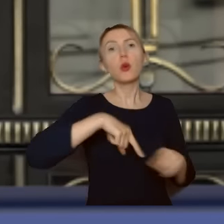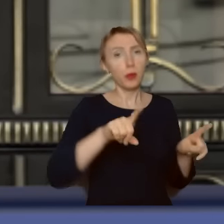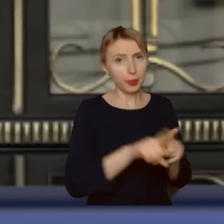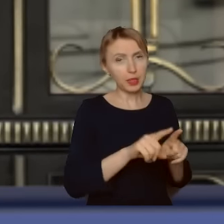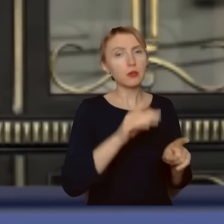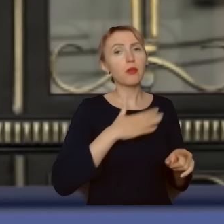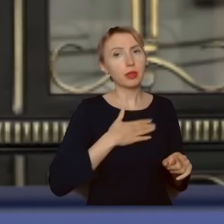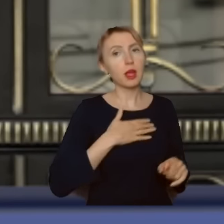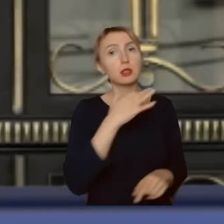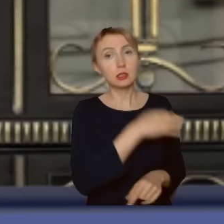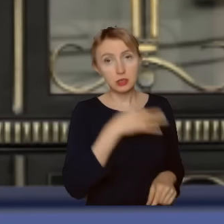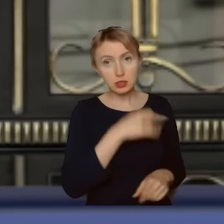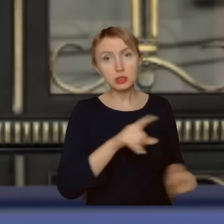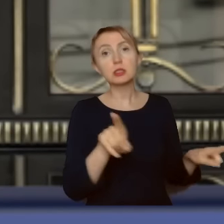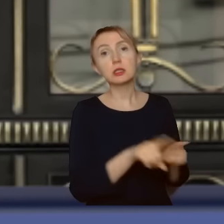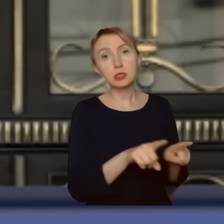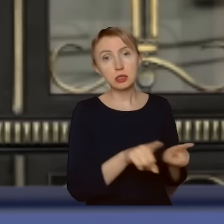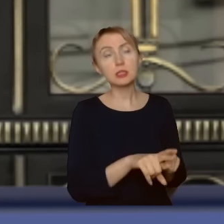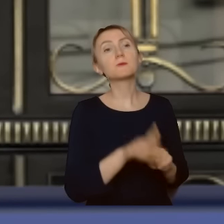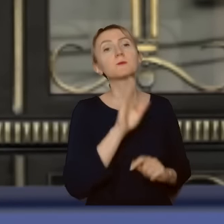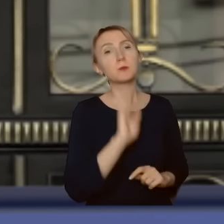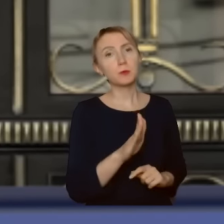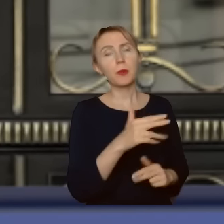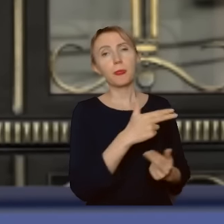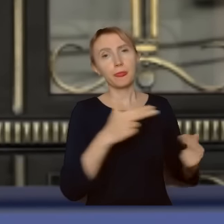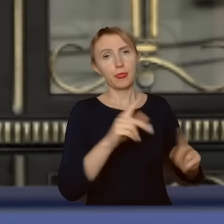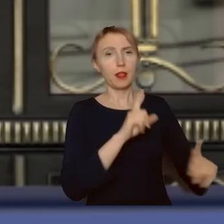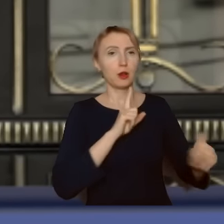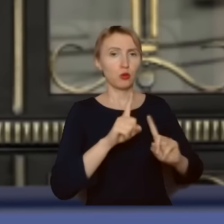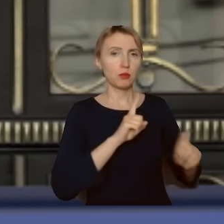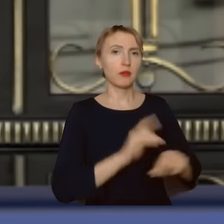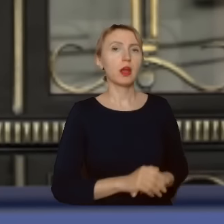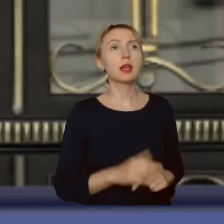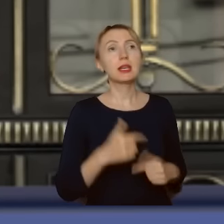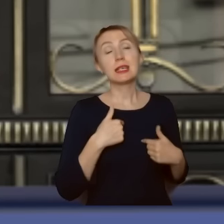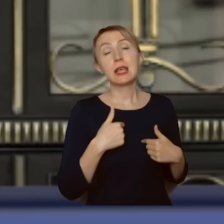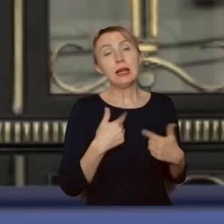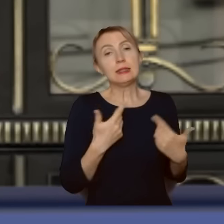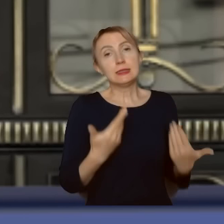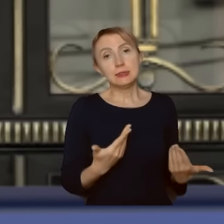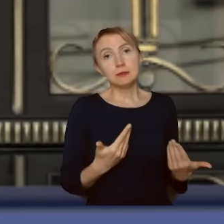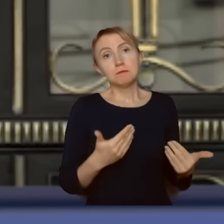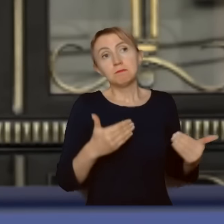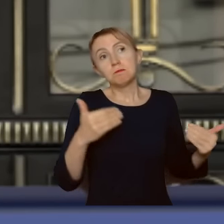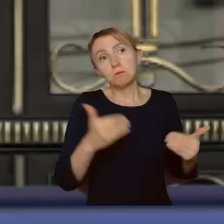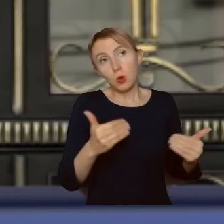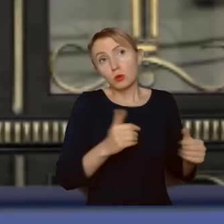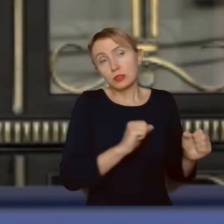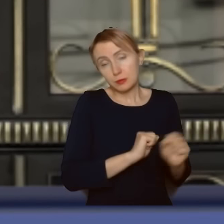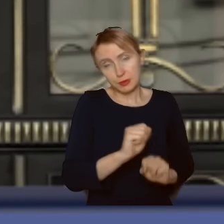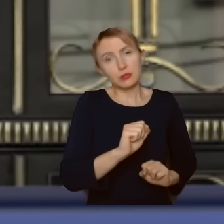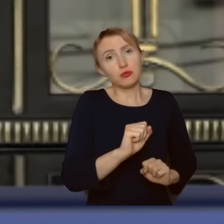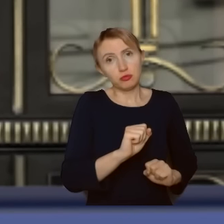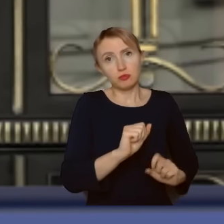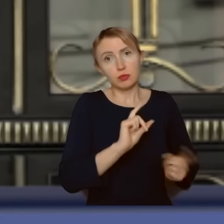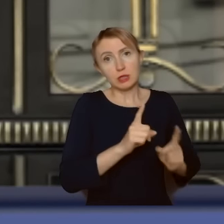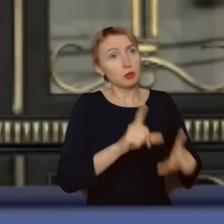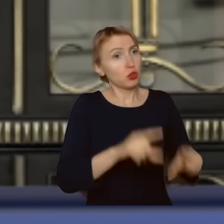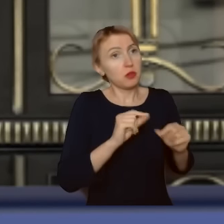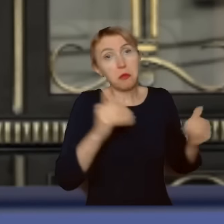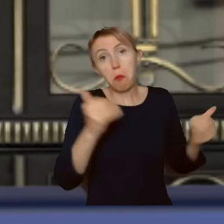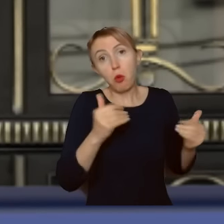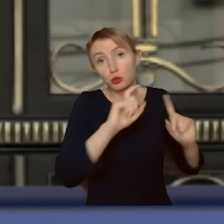gronie będziemy na ten temat rozmawiać. Ja nie wykluczam, że dojdzie do przyspieszonych wyborów. No, być